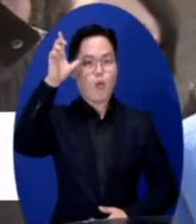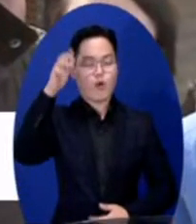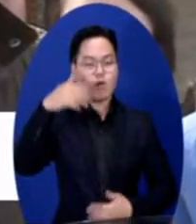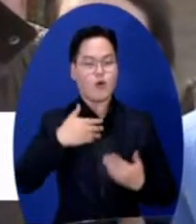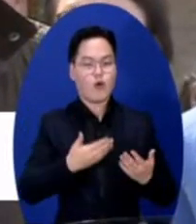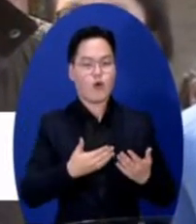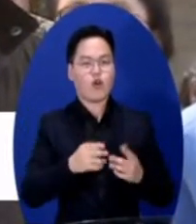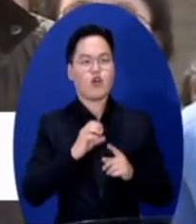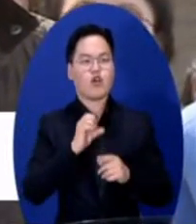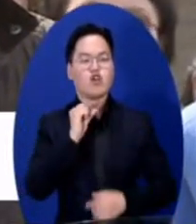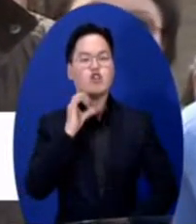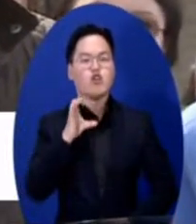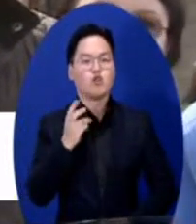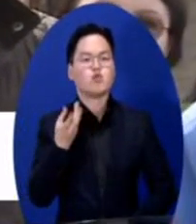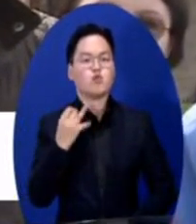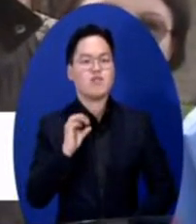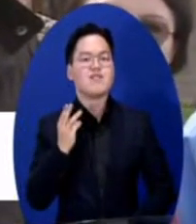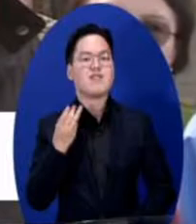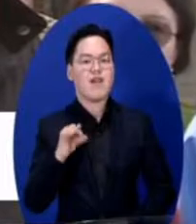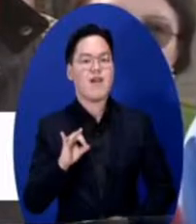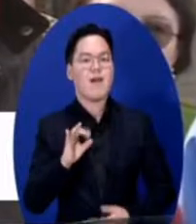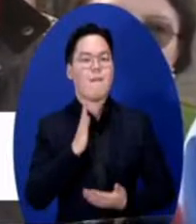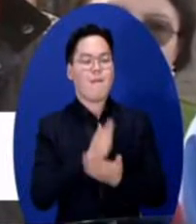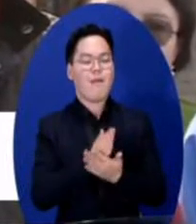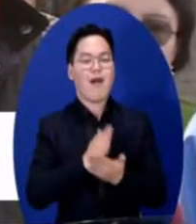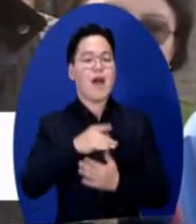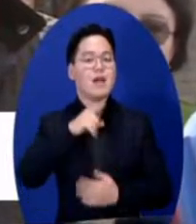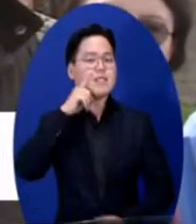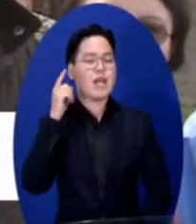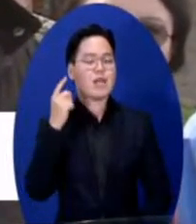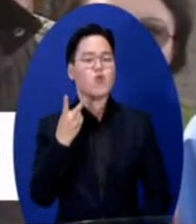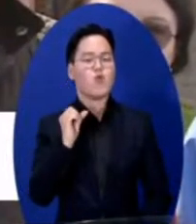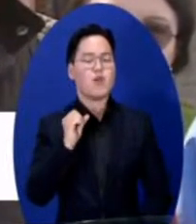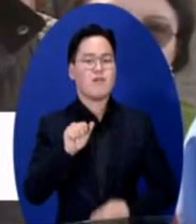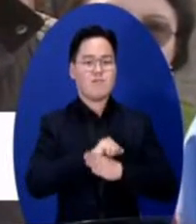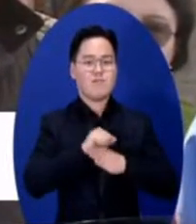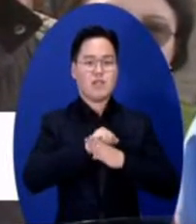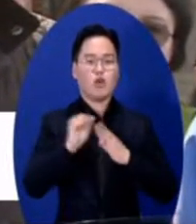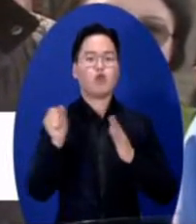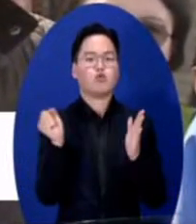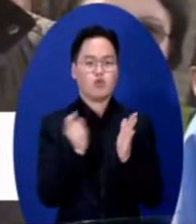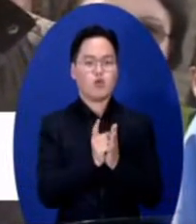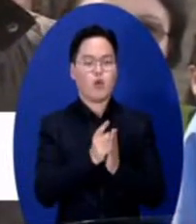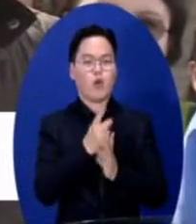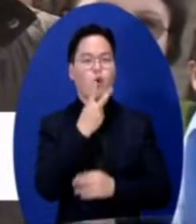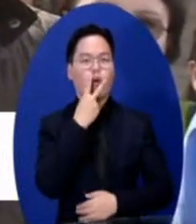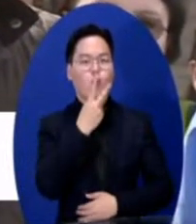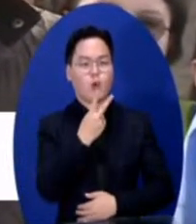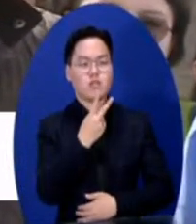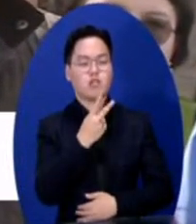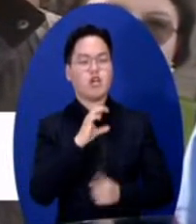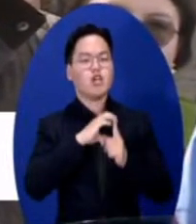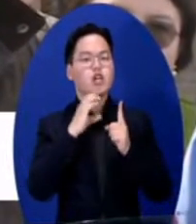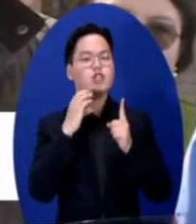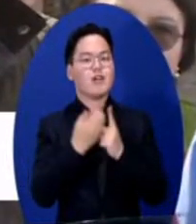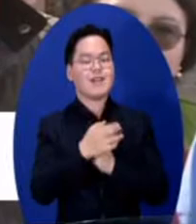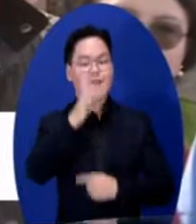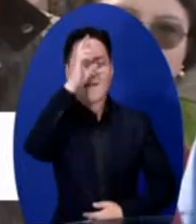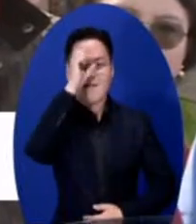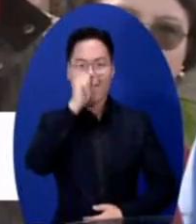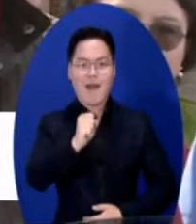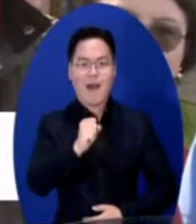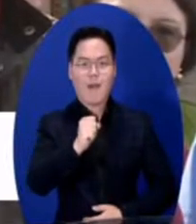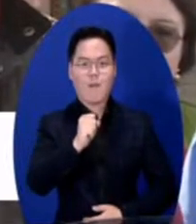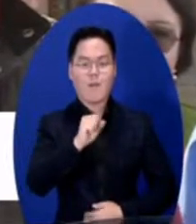ёс суртахуунтай ийм одоо аль дэрэгтэй залуу үе бэлтгэх юм бол чухал байна гэж одоо үзэж соёлын яамыг одоо